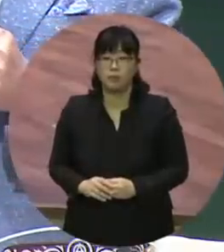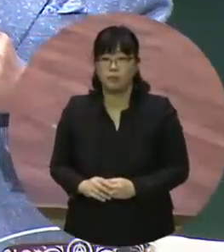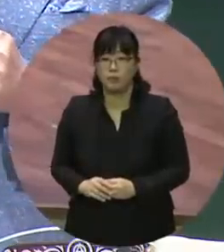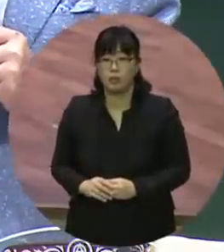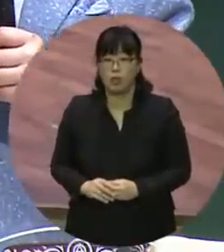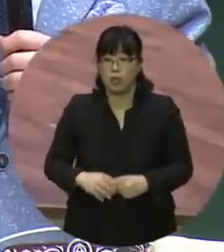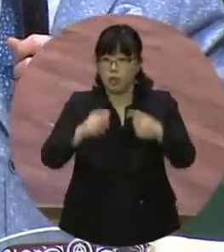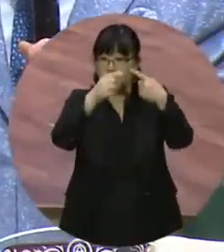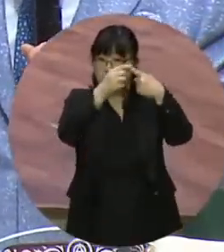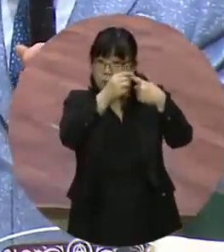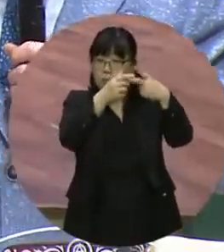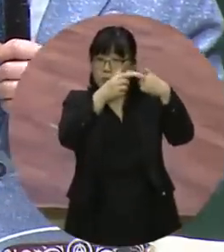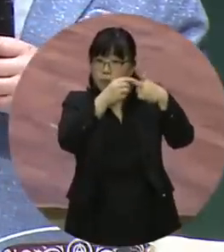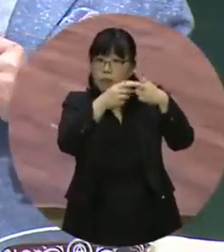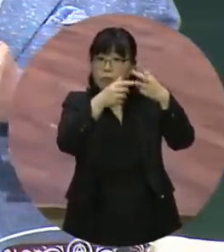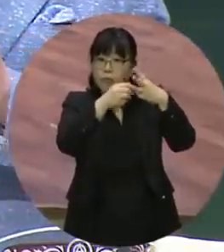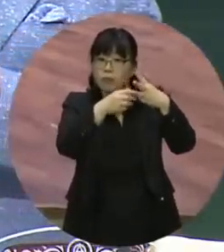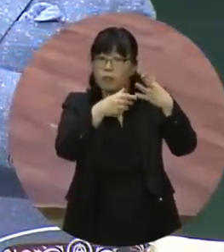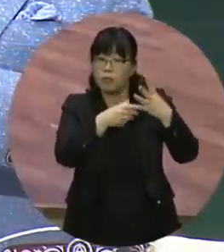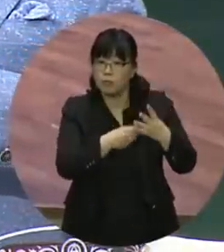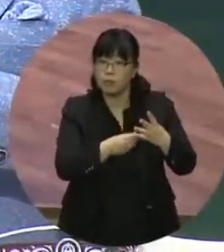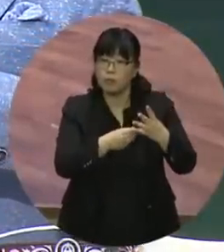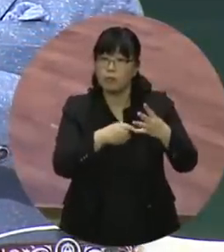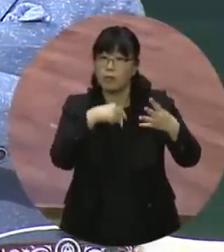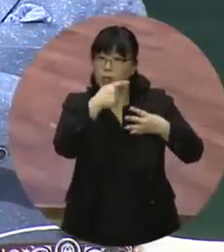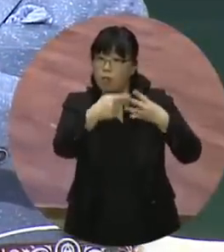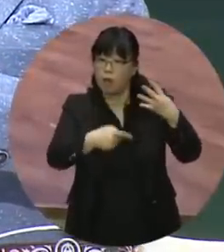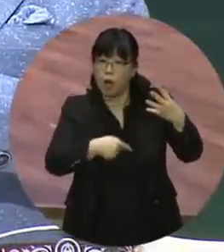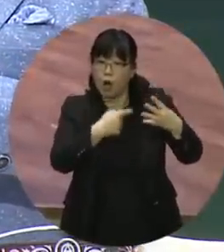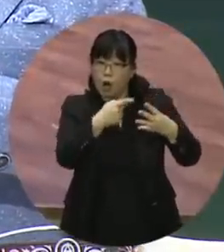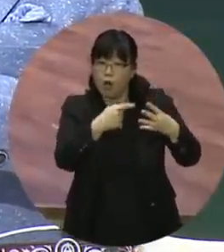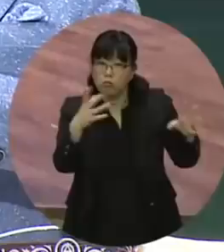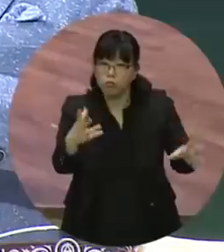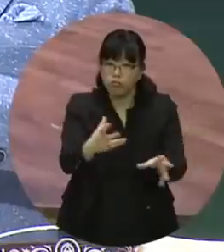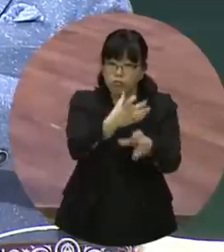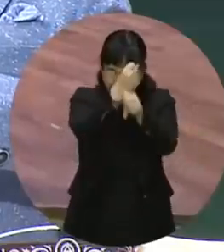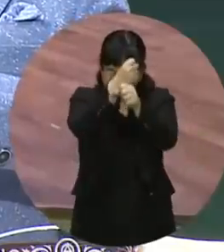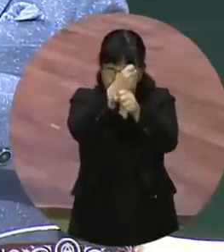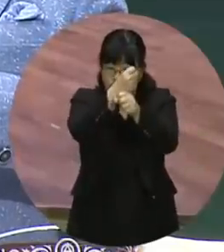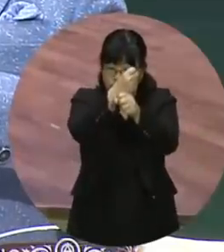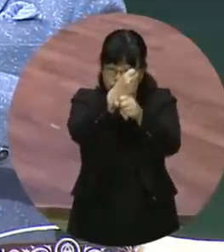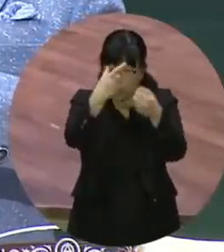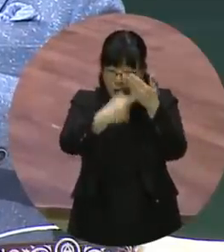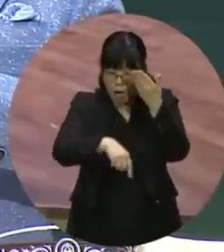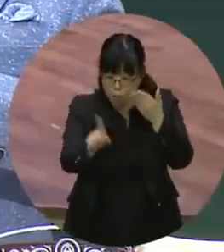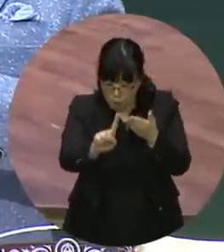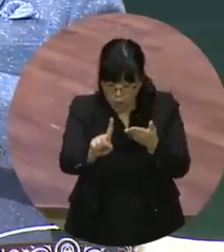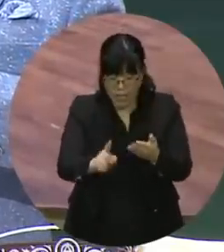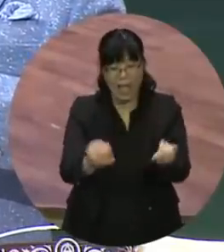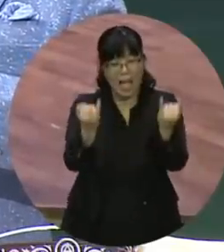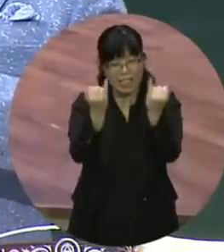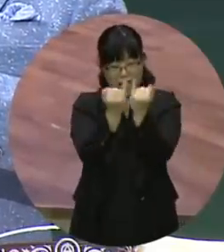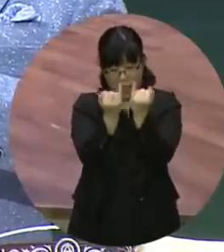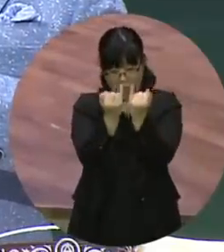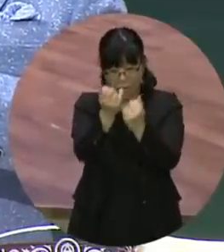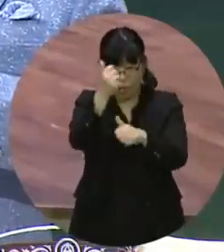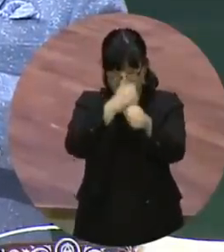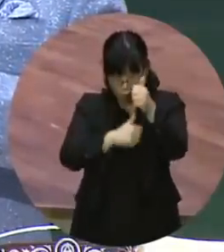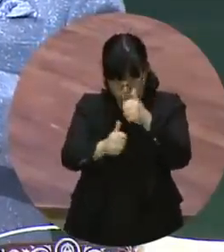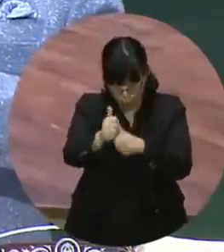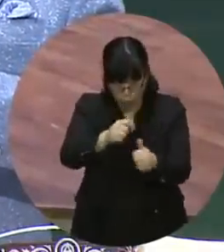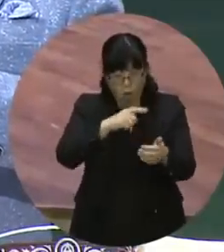성취를 여자의 후손 그랬어. 여자의 후손 피언약 피로